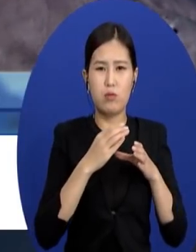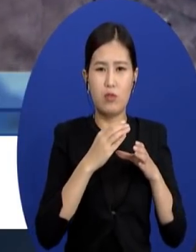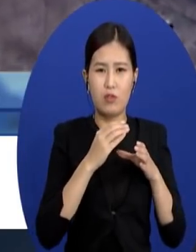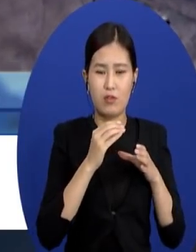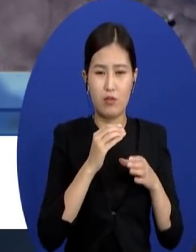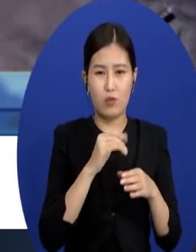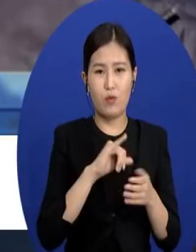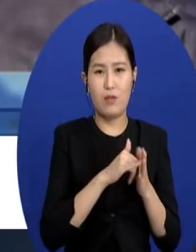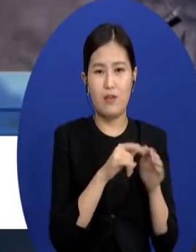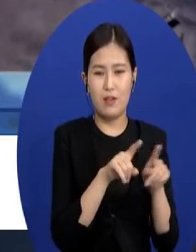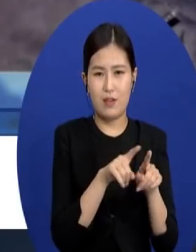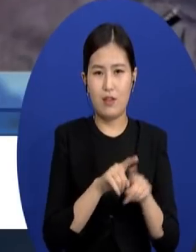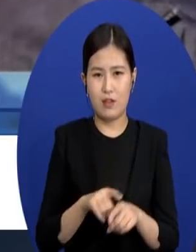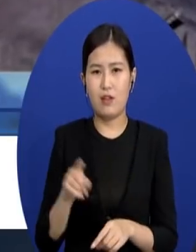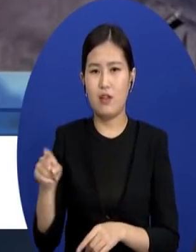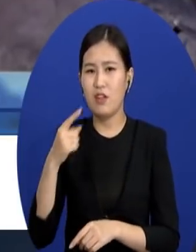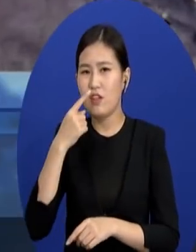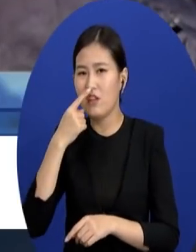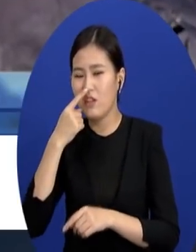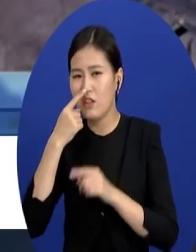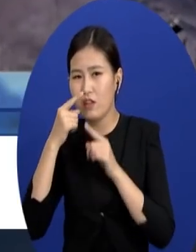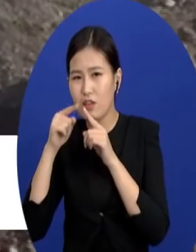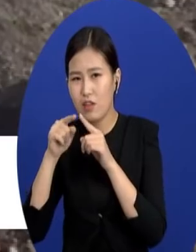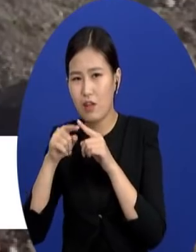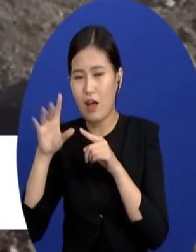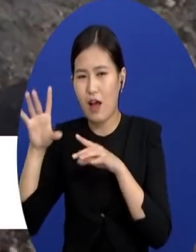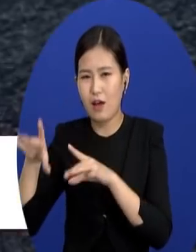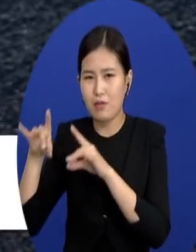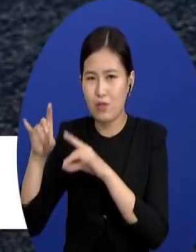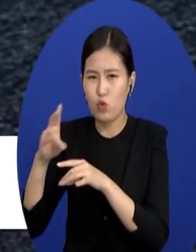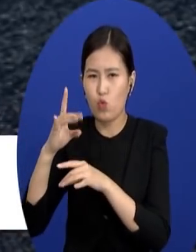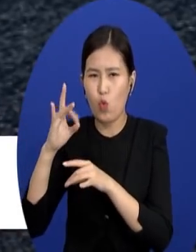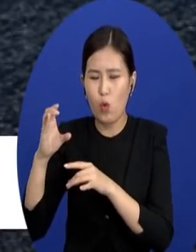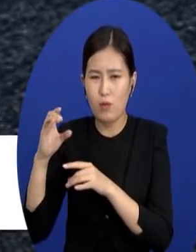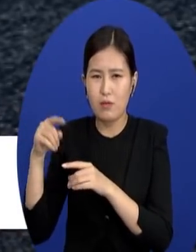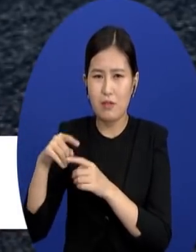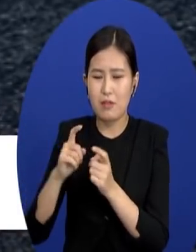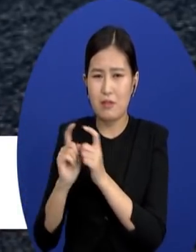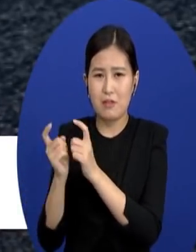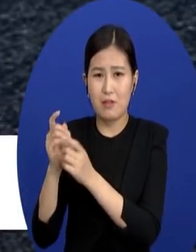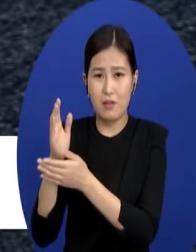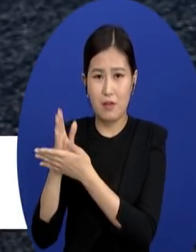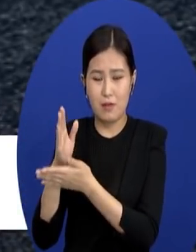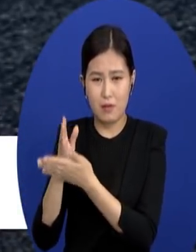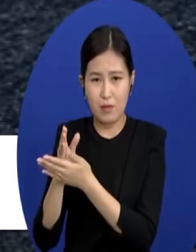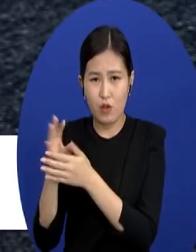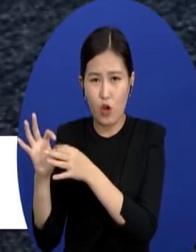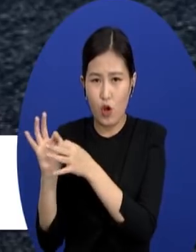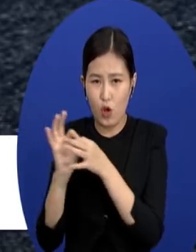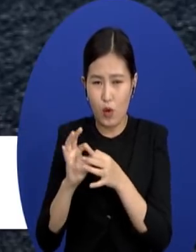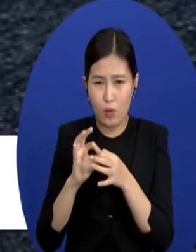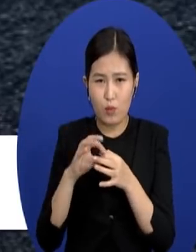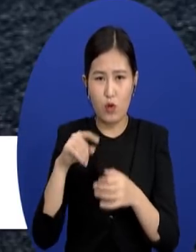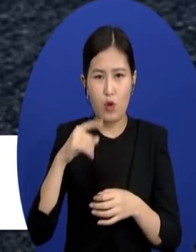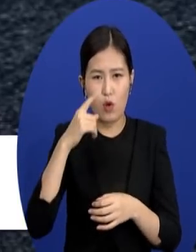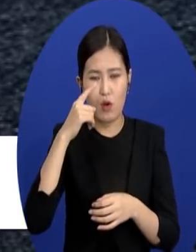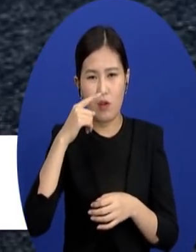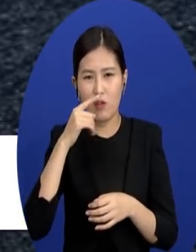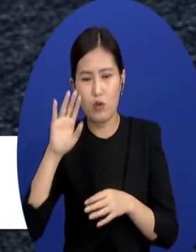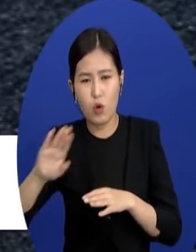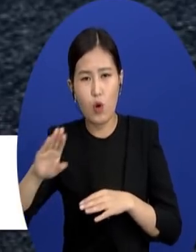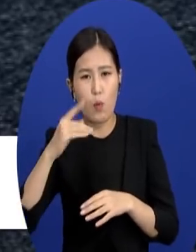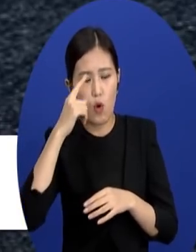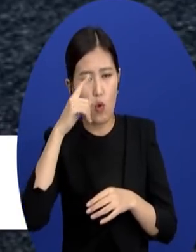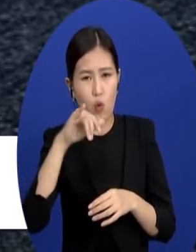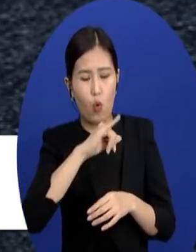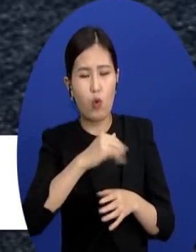Австралийн нүүрсэнд хориг тавьж байна. За Хятад бас цэсийн үн өсч байна. Энтэй холбоотой манай нүүрс цэсийг илүү их хэмжээгээр авах одоо бэлтгэл ажил харагдаж байна